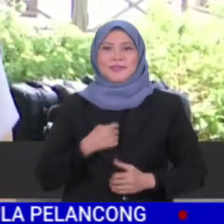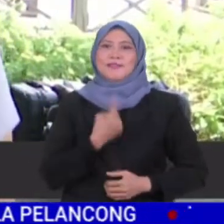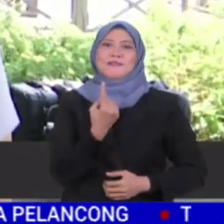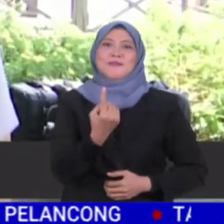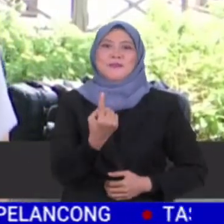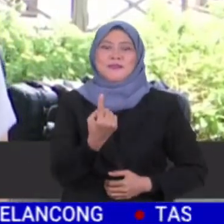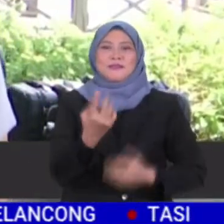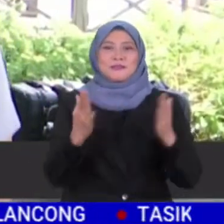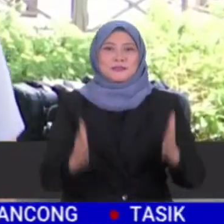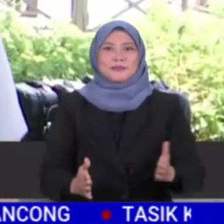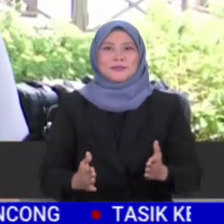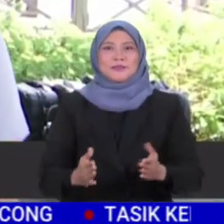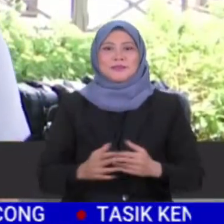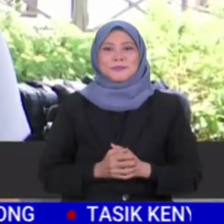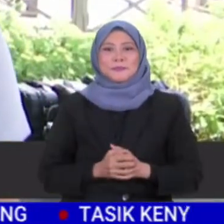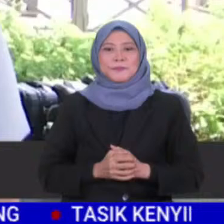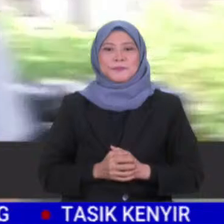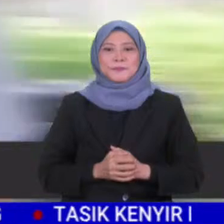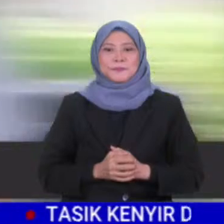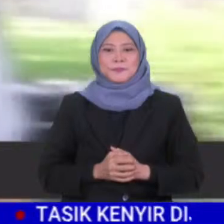咯。这边很安全，这边很漂亮，是个很美丽的地方。这个是你第一次来这边？对，第一次。我们这边也是一个人。